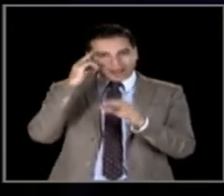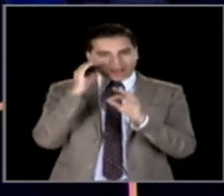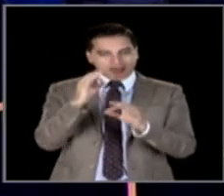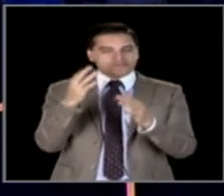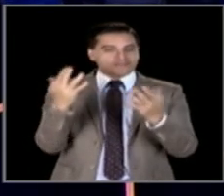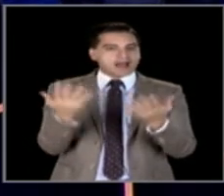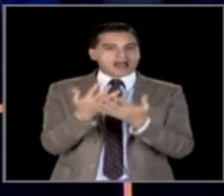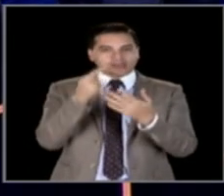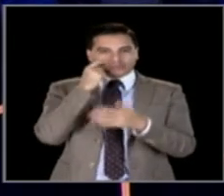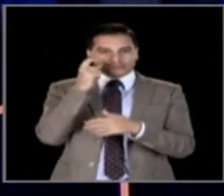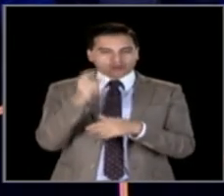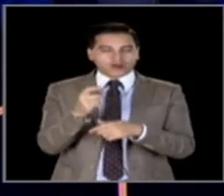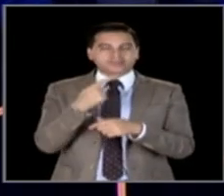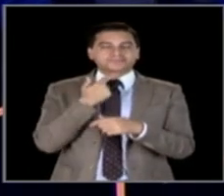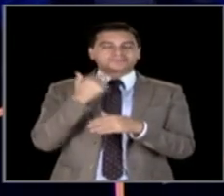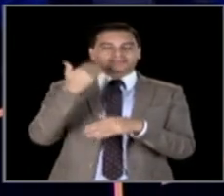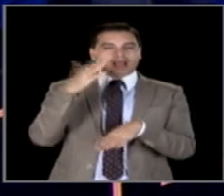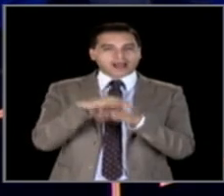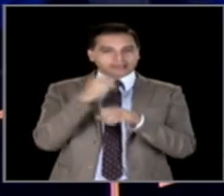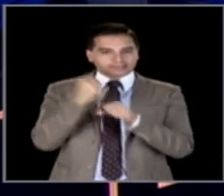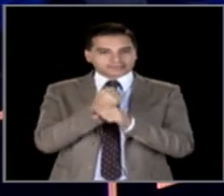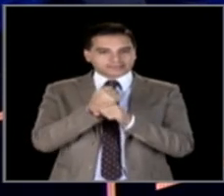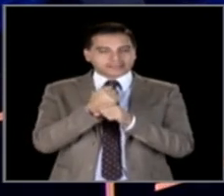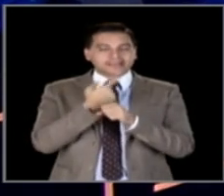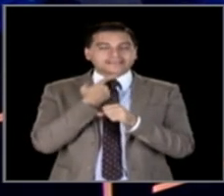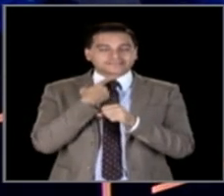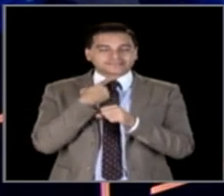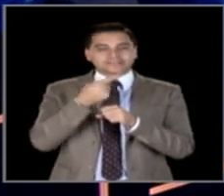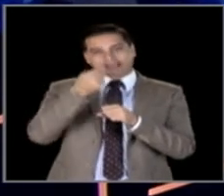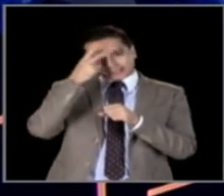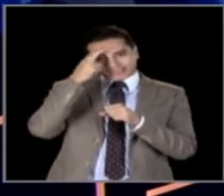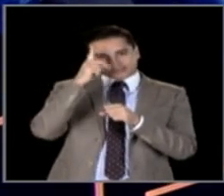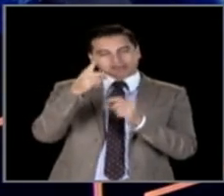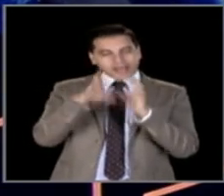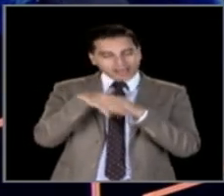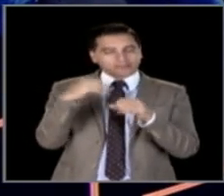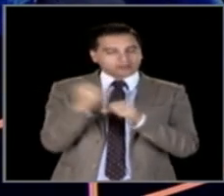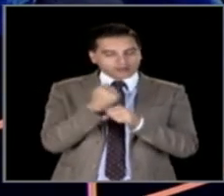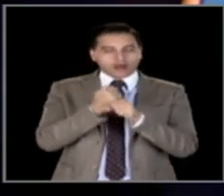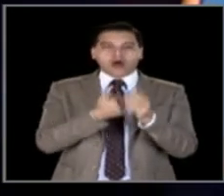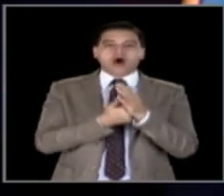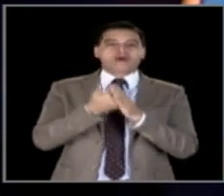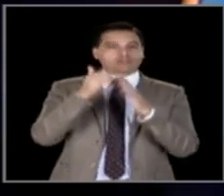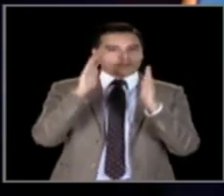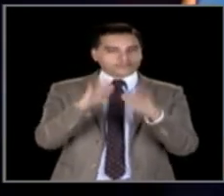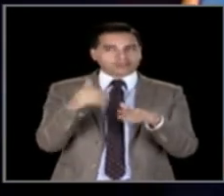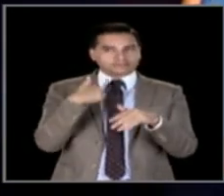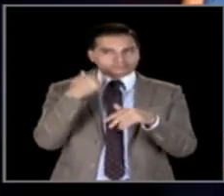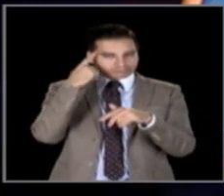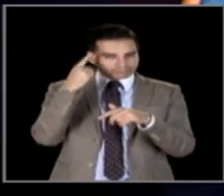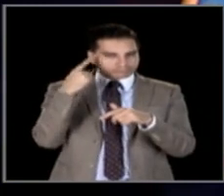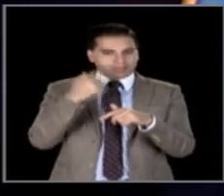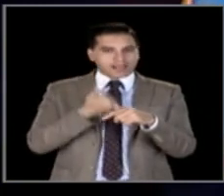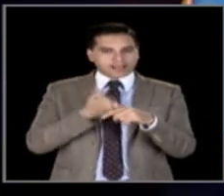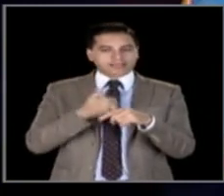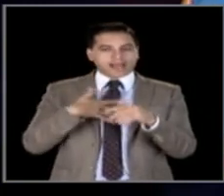فيها أقصى حاجة. فلما قعدت أفكر اكتشفت إن أنا مهتمة قوي بموضوع البيئة والجلوبال وورمينج، فحسيت إنه أنا عايزة أعمل حاجة